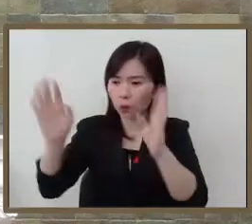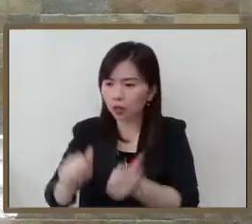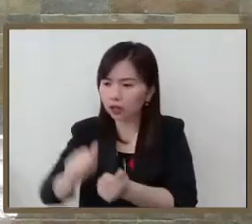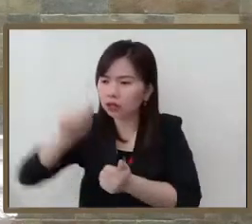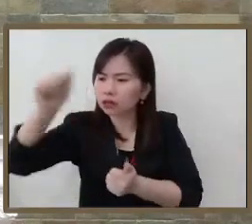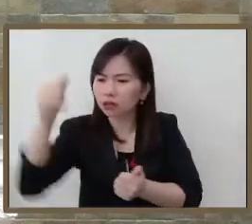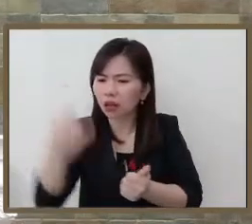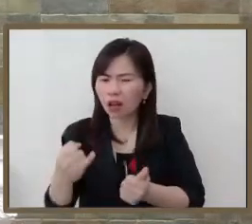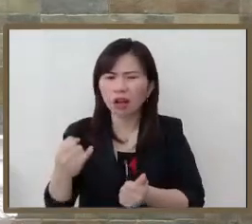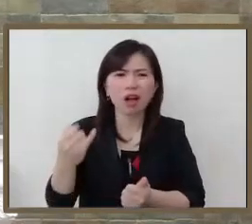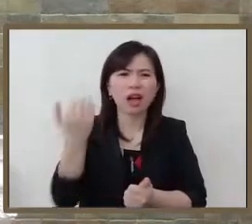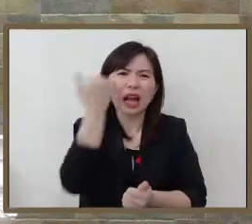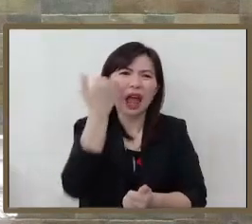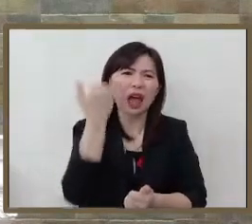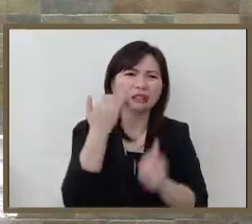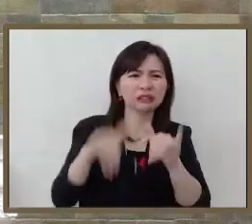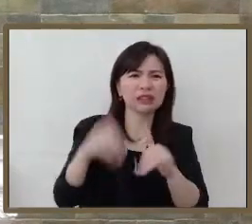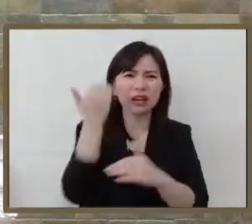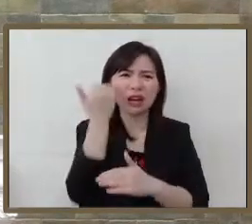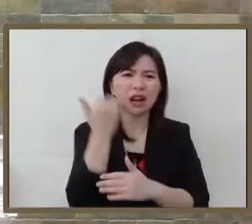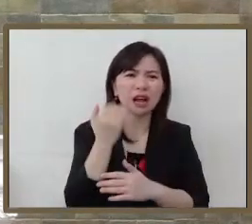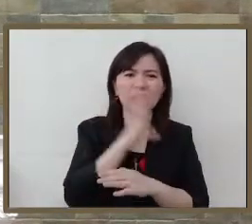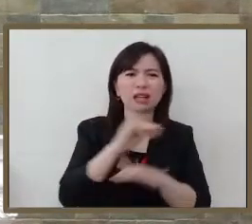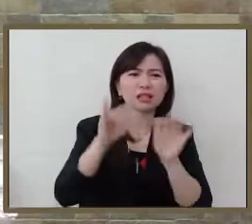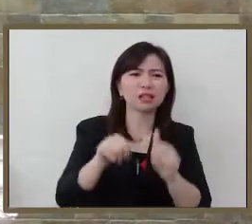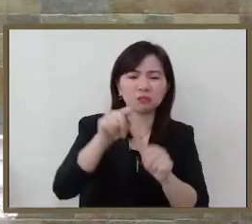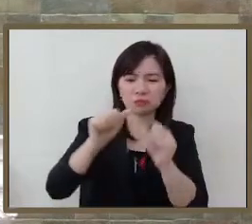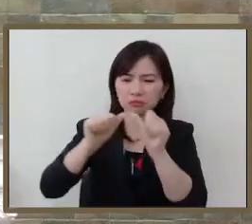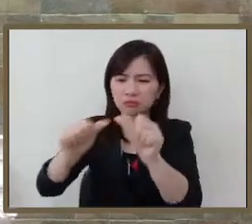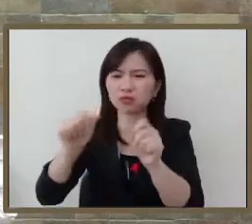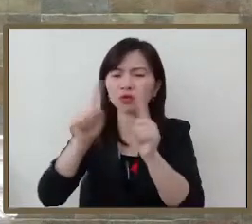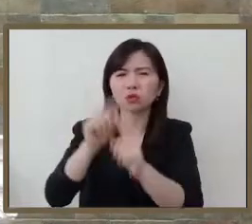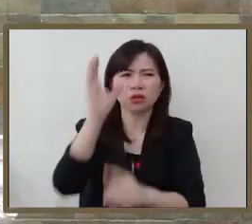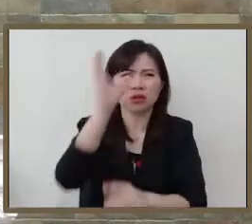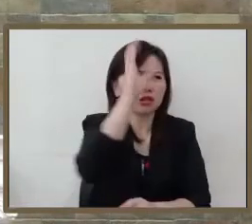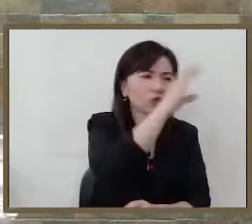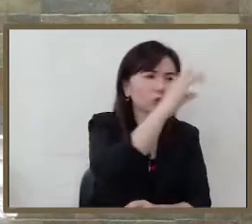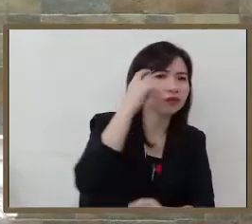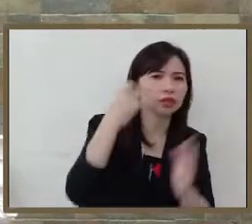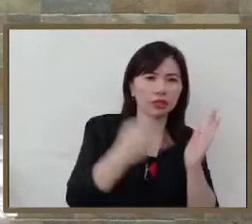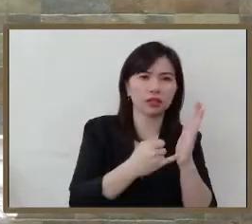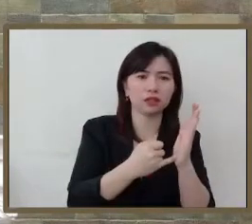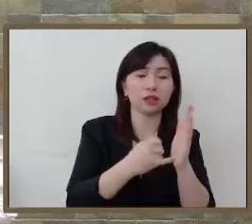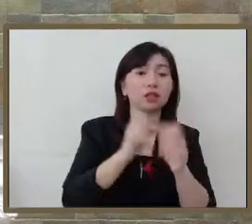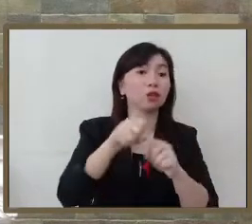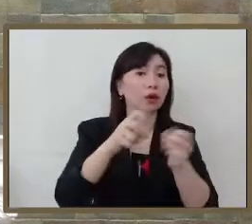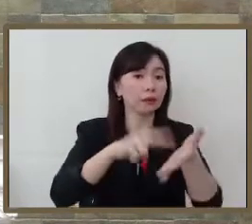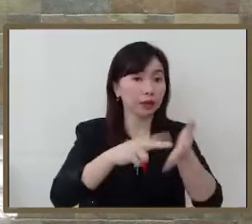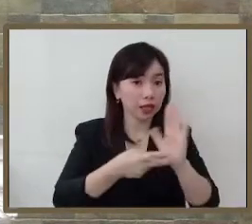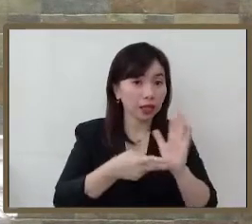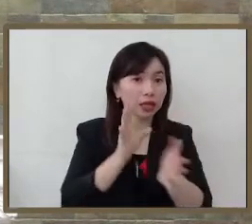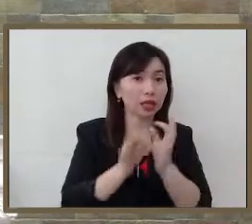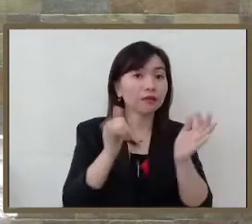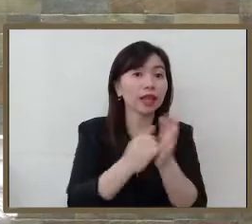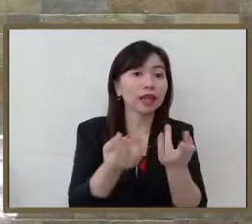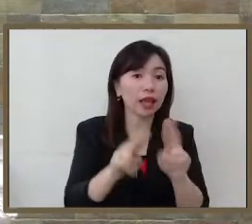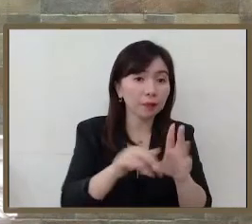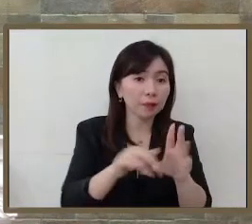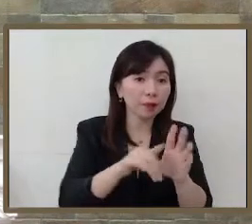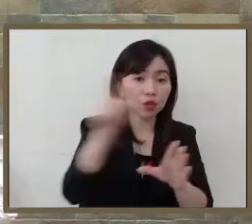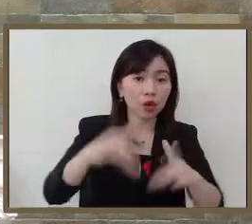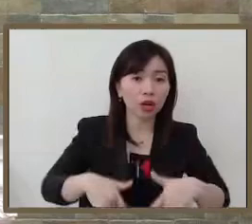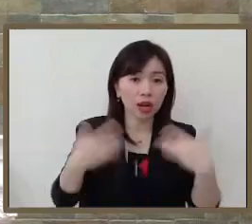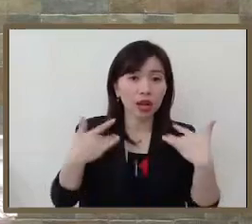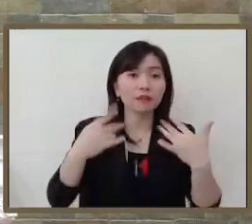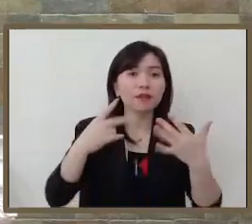ka maghahanap ng maghahanap. Ibig sabihin nun, kapag ganun ang nangyari sa buhay mo, maling armory ang nabuksan mo.